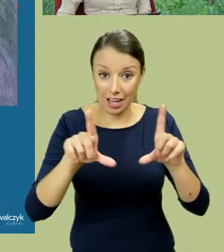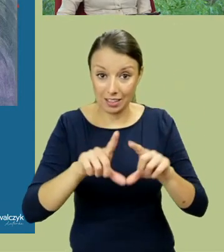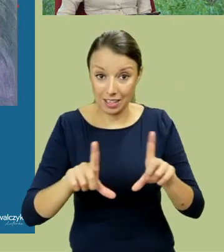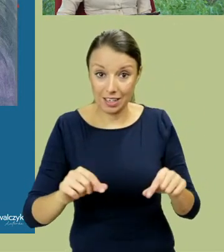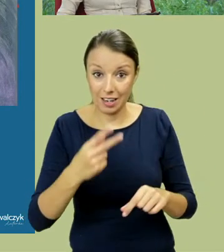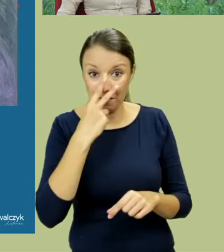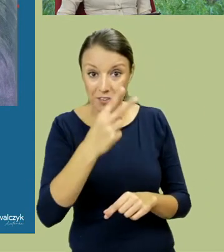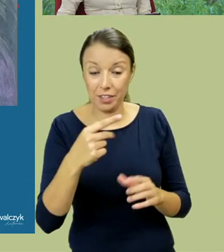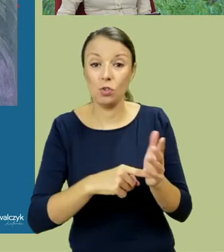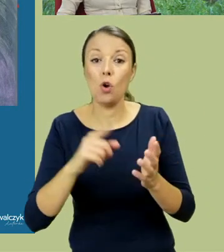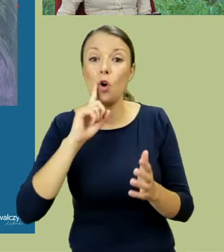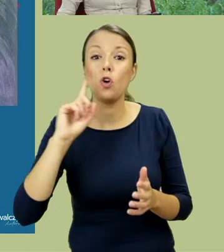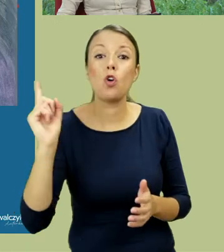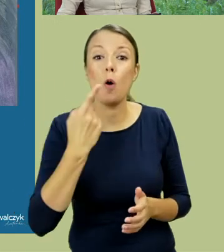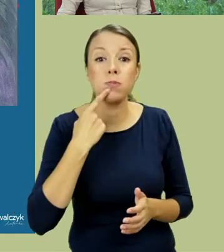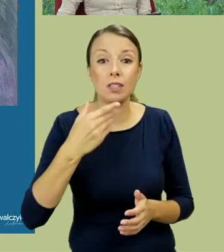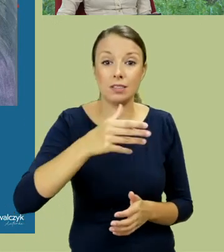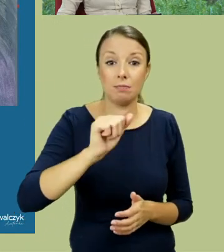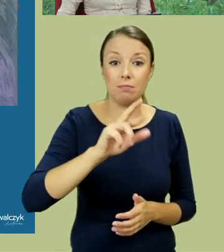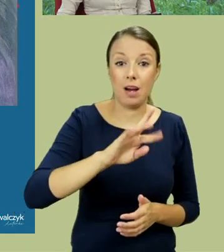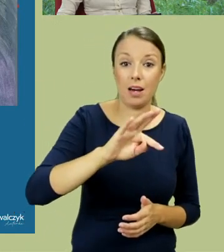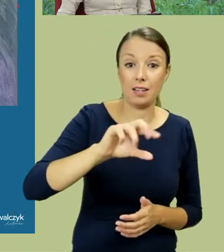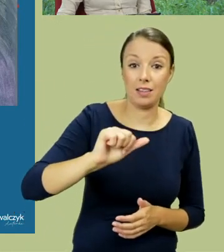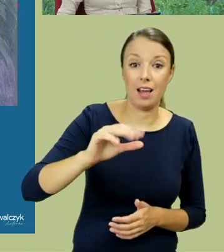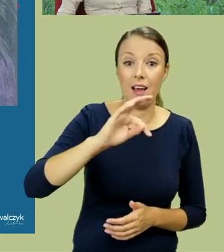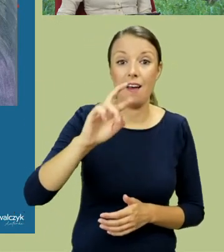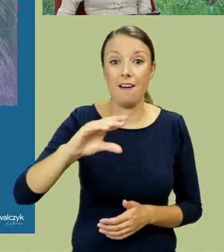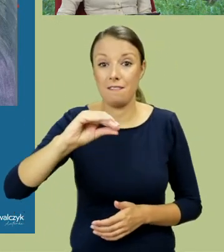komiksu Marty Frey Dromaderki,